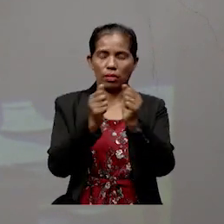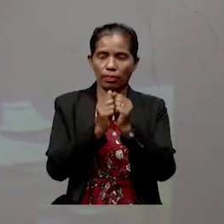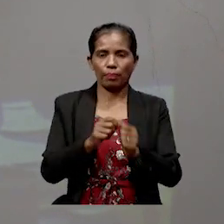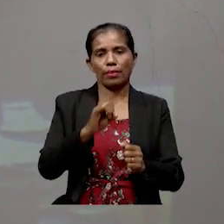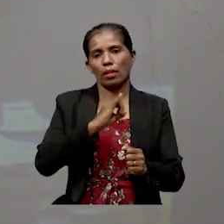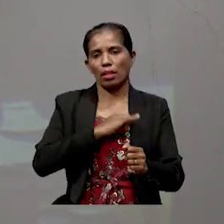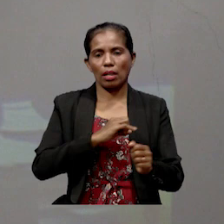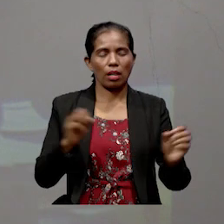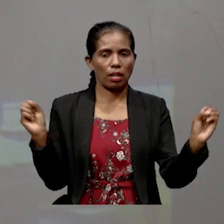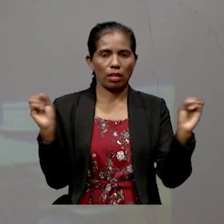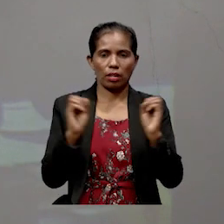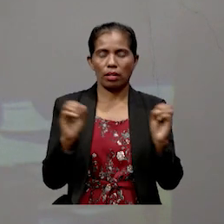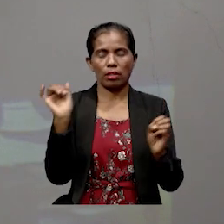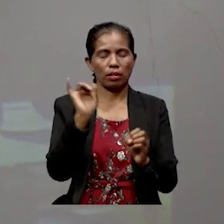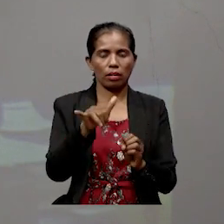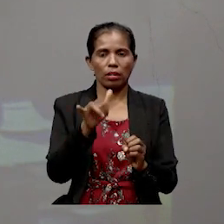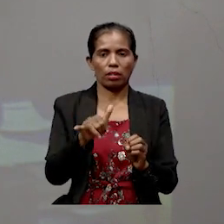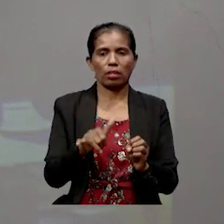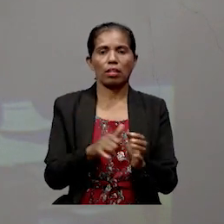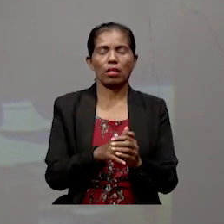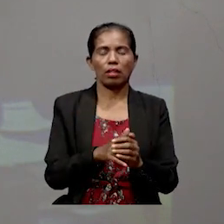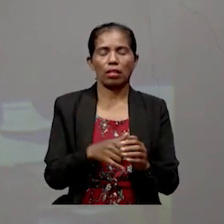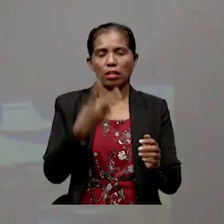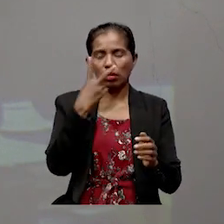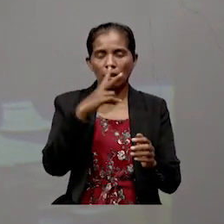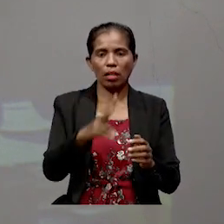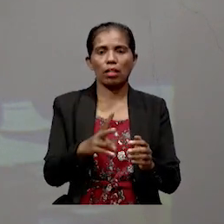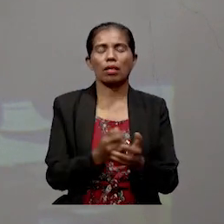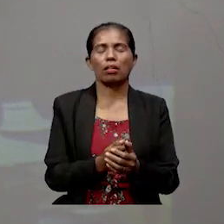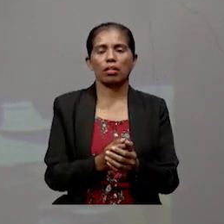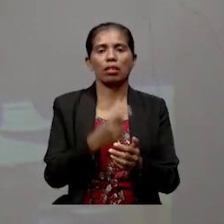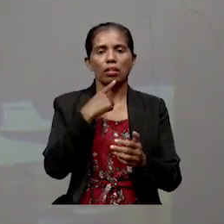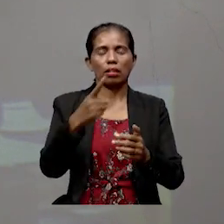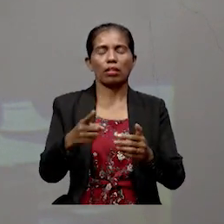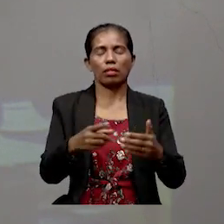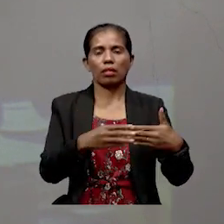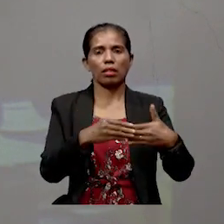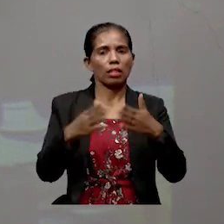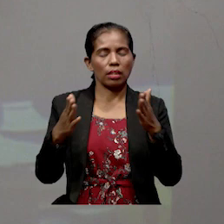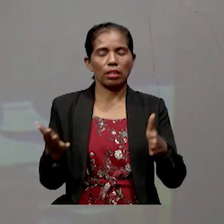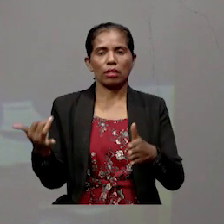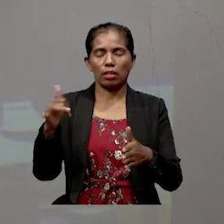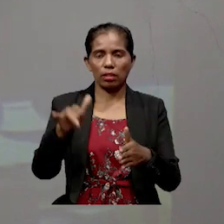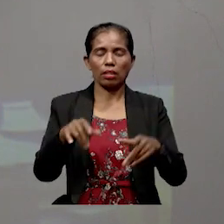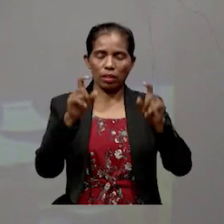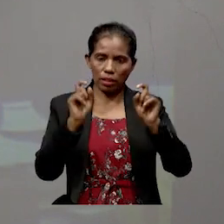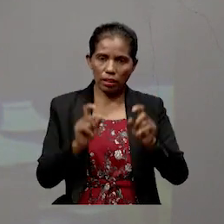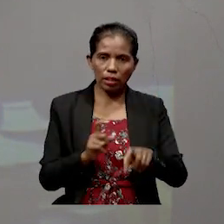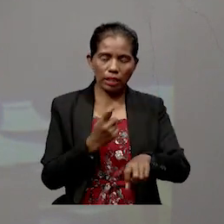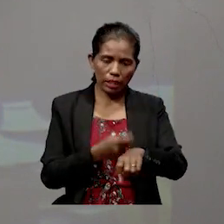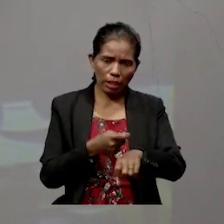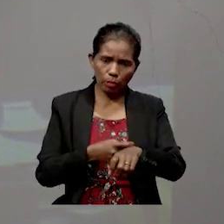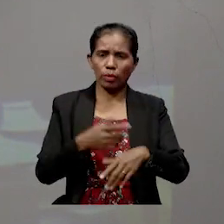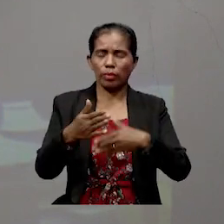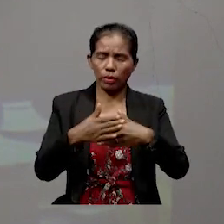la sei baru atau tak hak lakem ba mau Sira belu tanai Sira. Tempu tona atau tudo